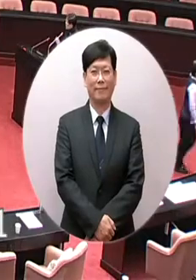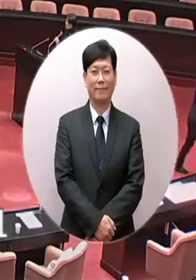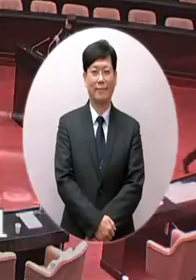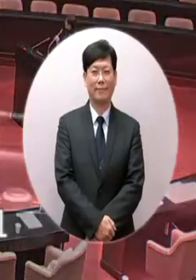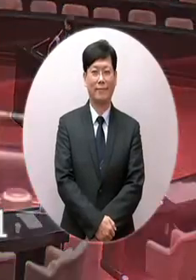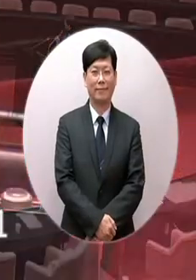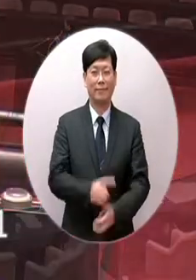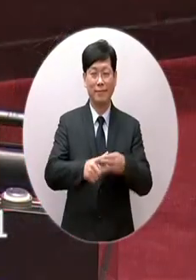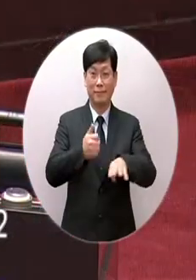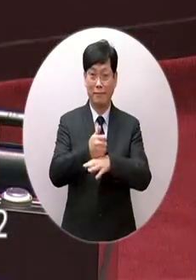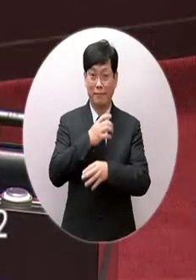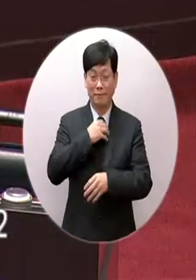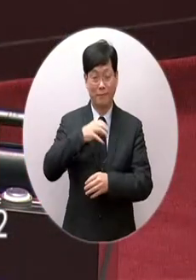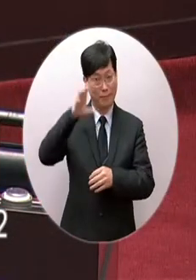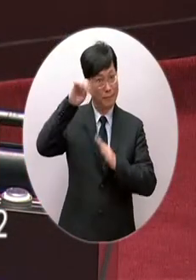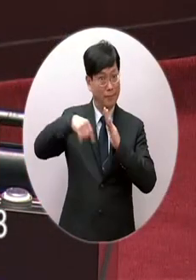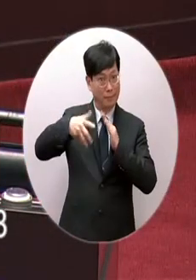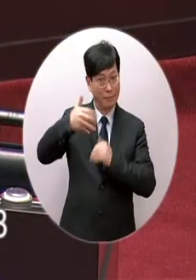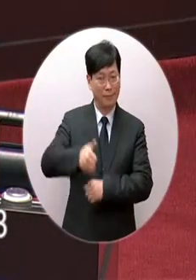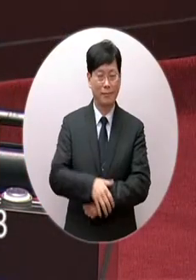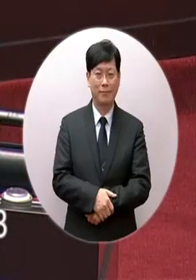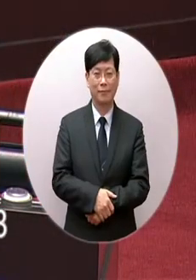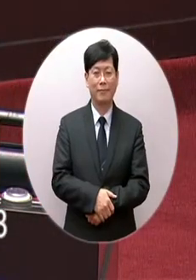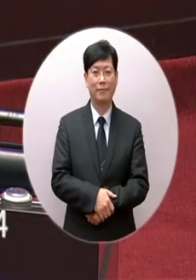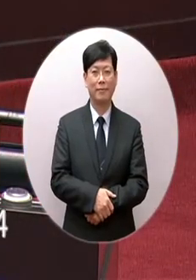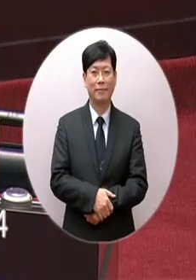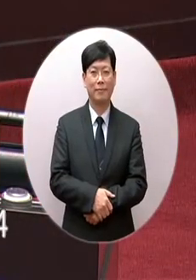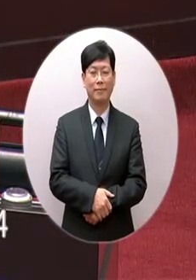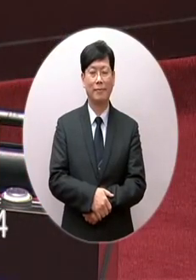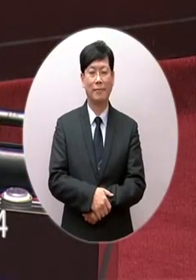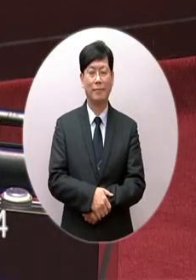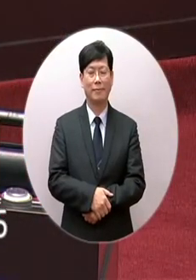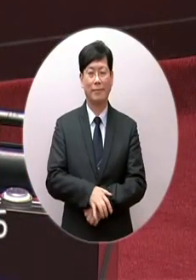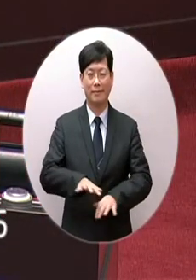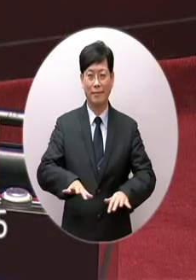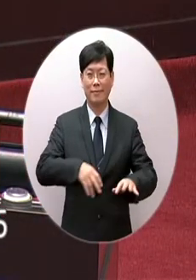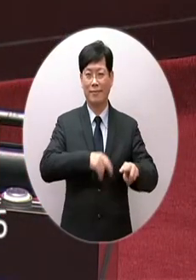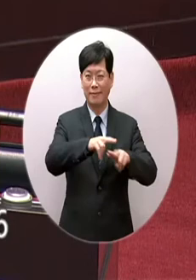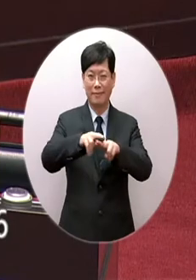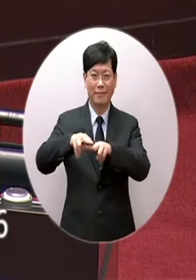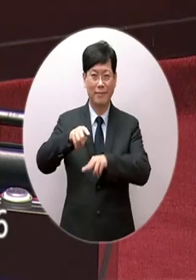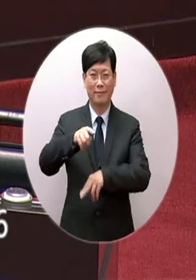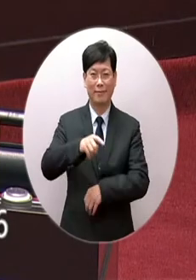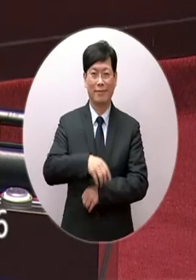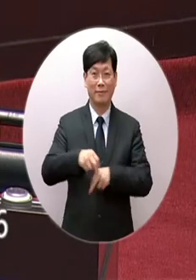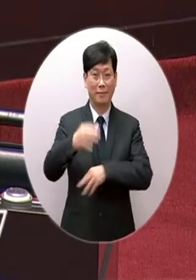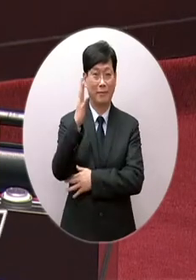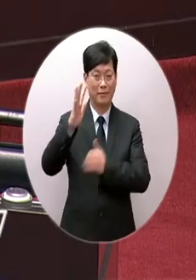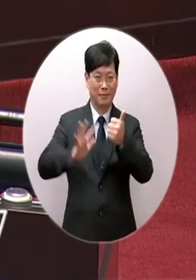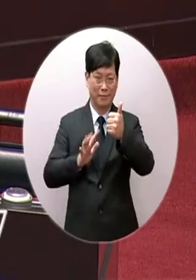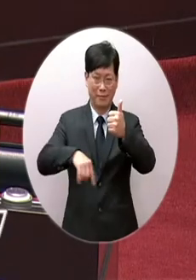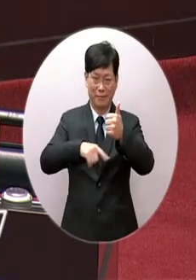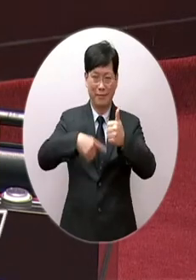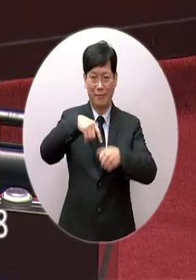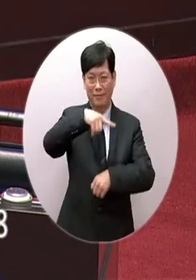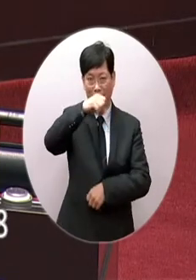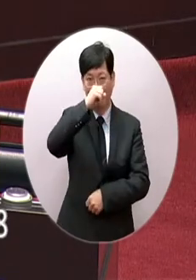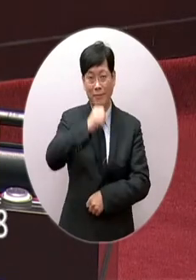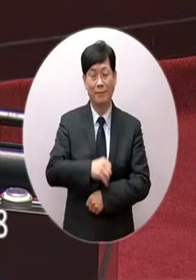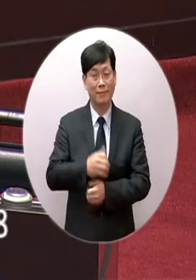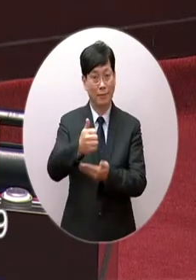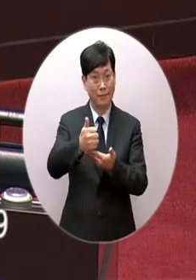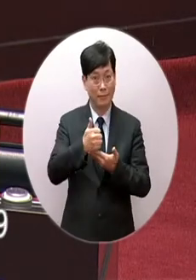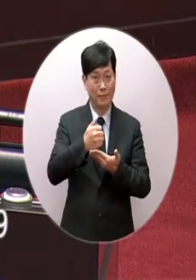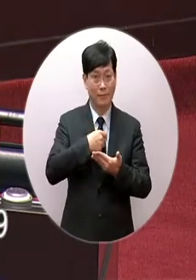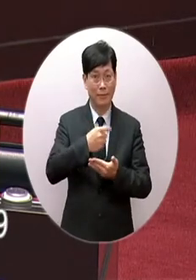主席、苏院长，在座我们的行政的团队，大家好。主席，可不可以